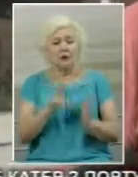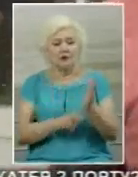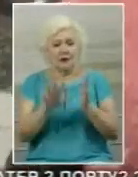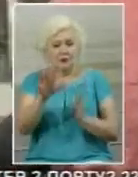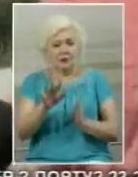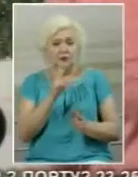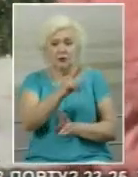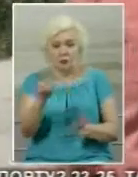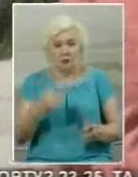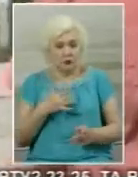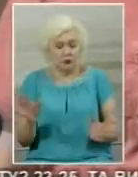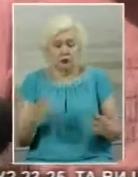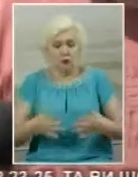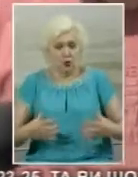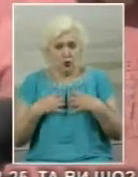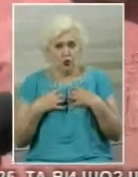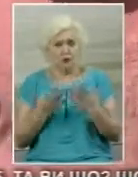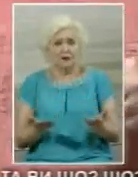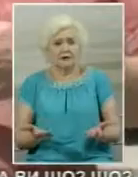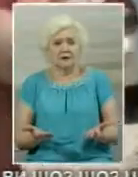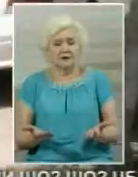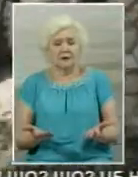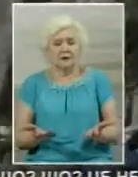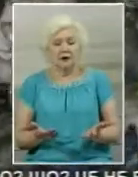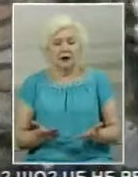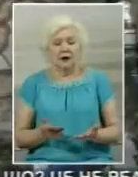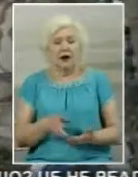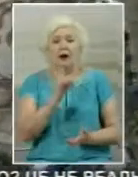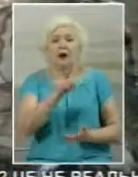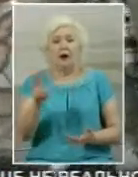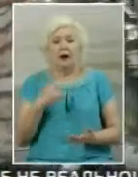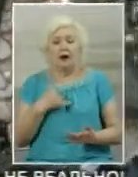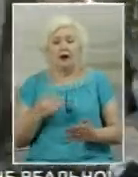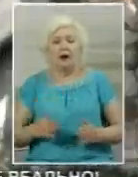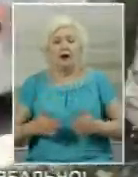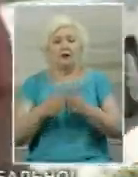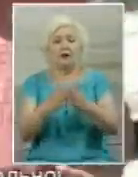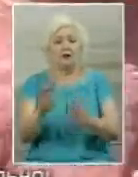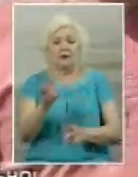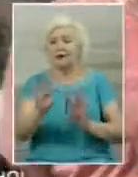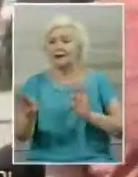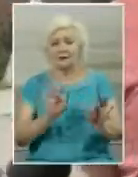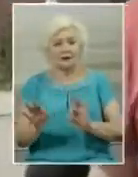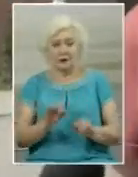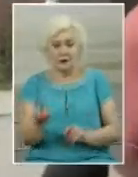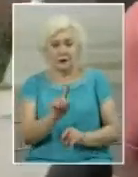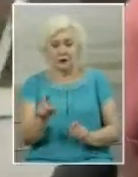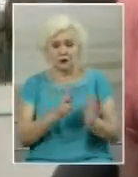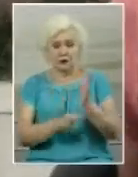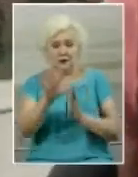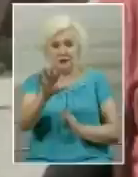За 75 буде їздити, якщо... Та ніхто, та ну, ви що? Та на катер теж підніметься. Ні, це нереально. Ви що,